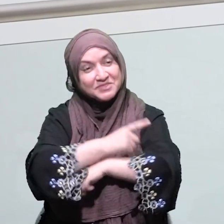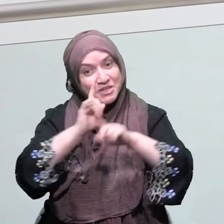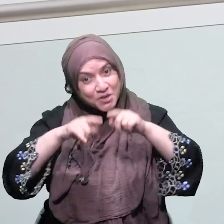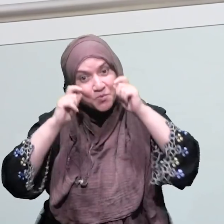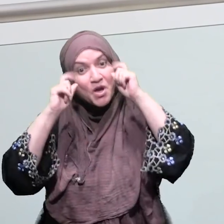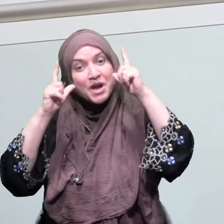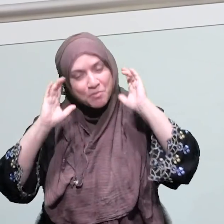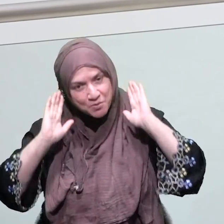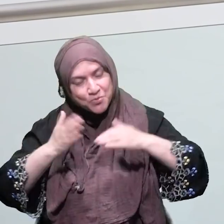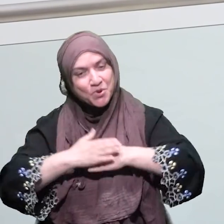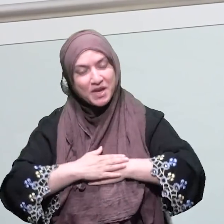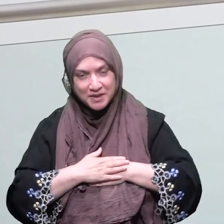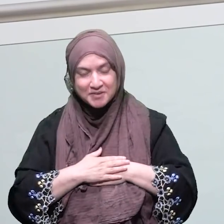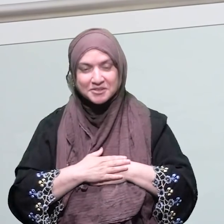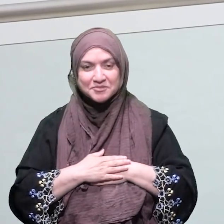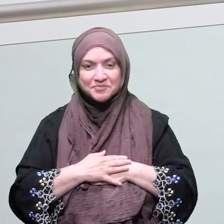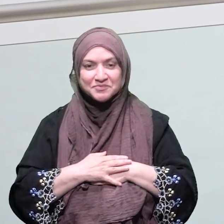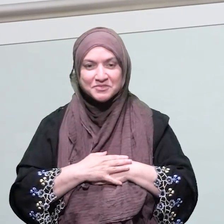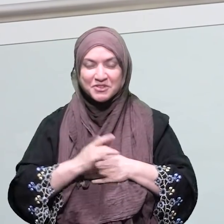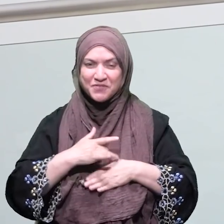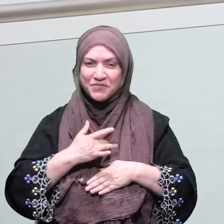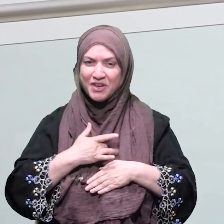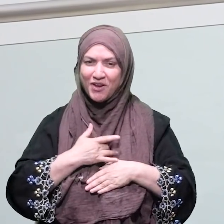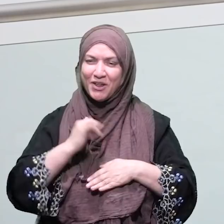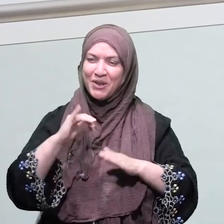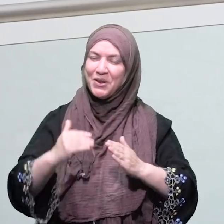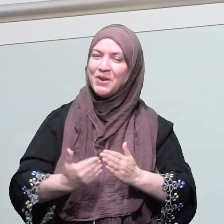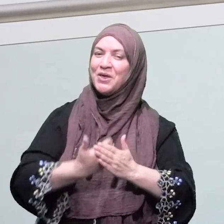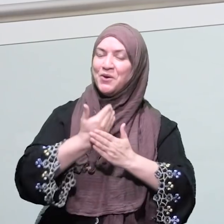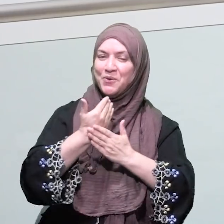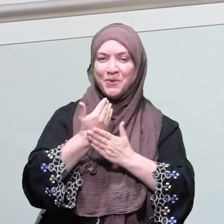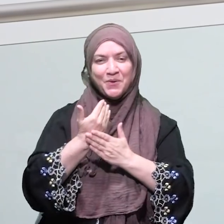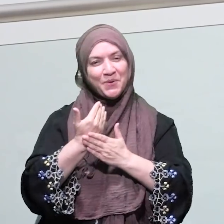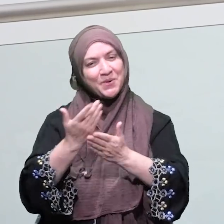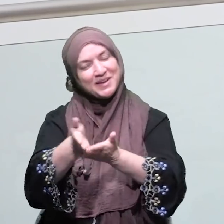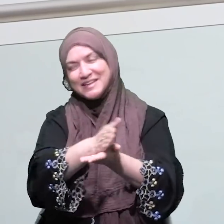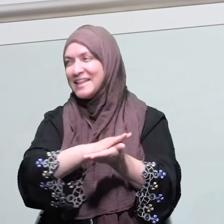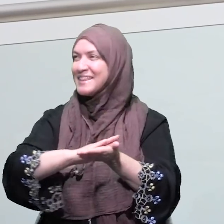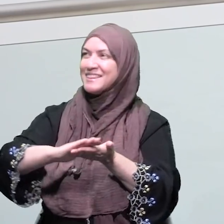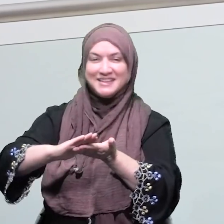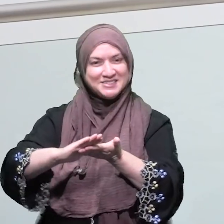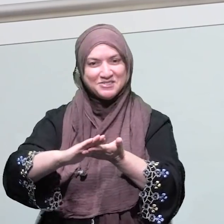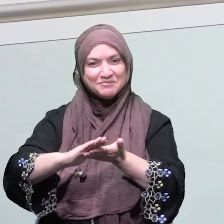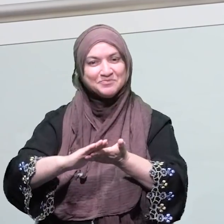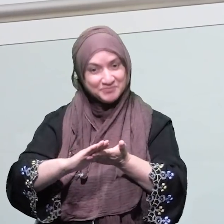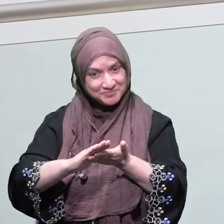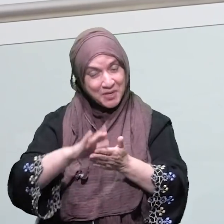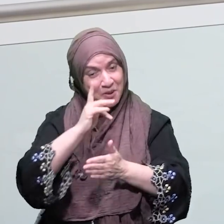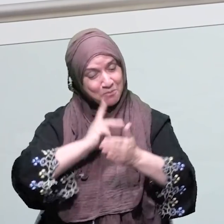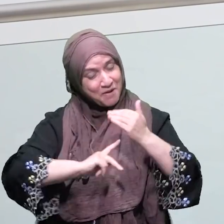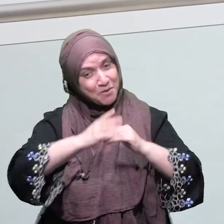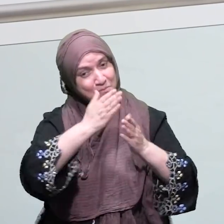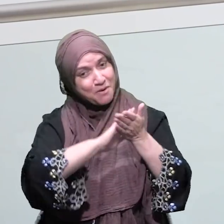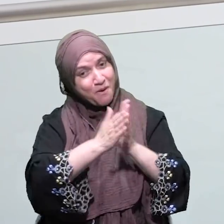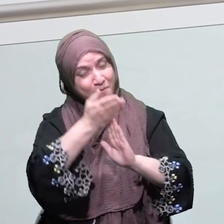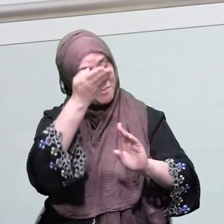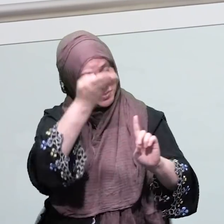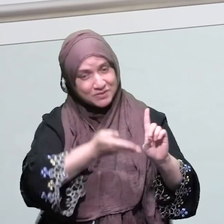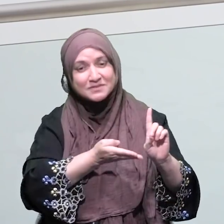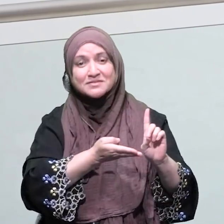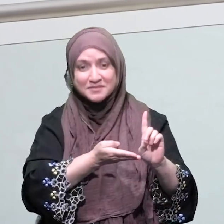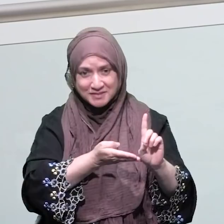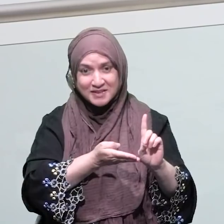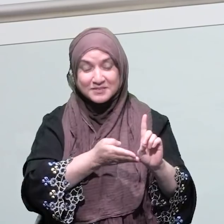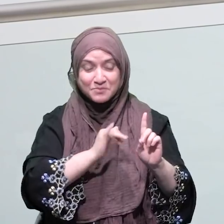Prophet ﷺ, as he's sharing this with us, what is the underlying theme? Ibn al-Jawzi rahimahullah